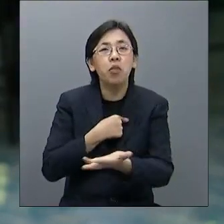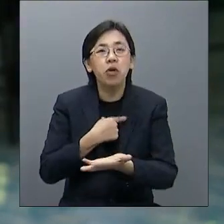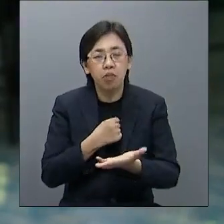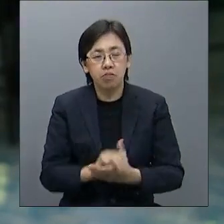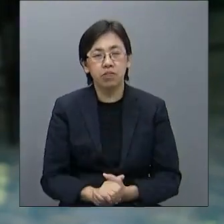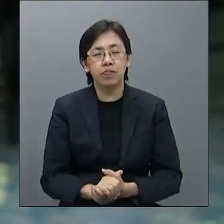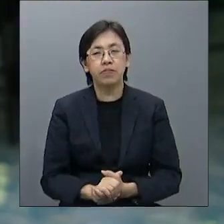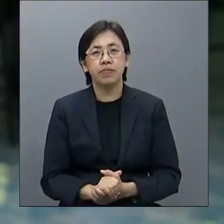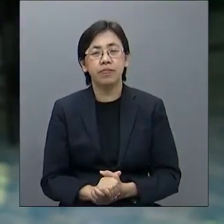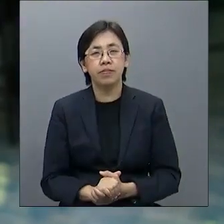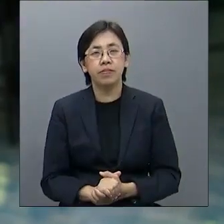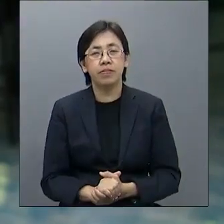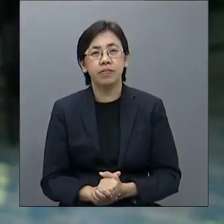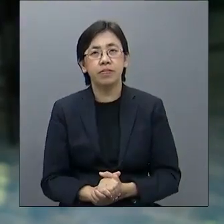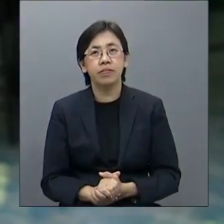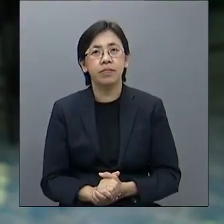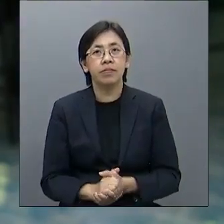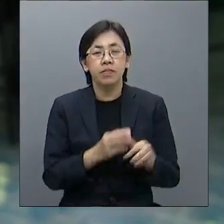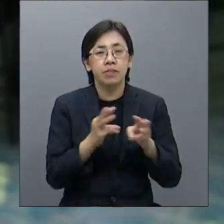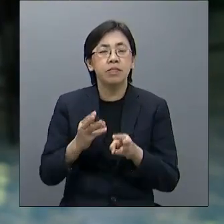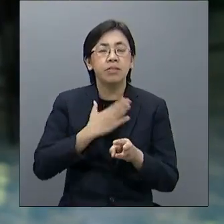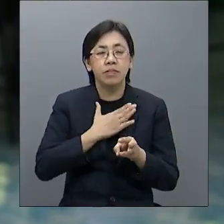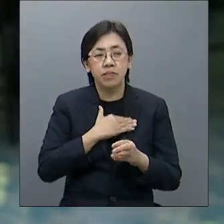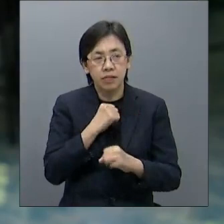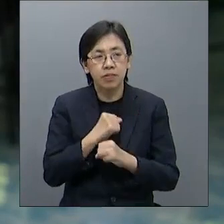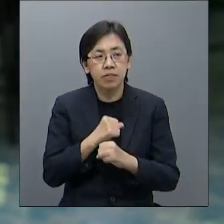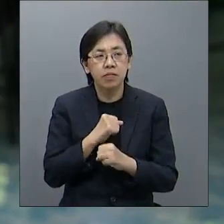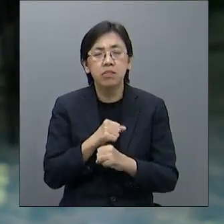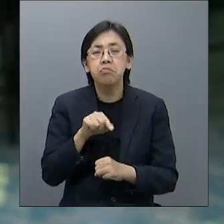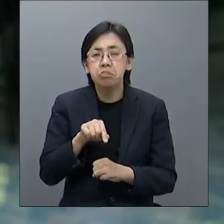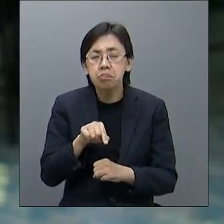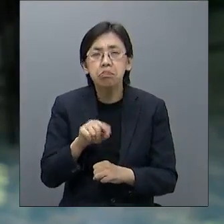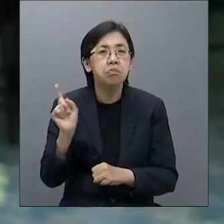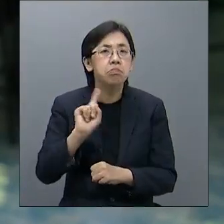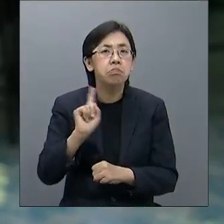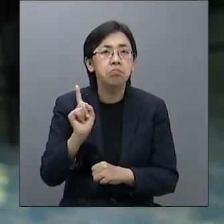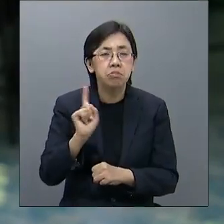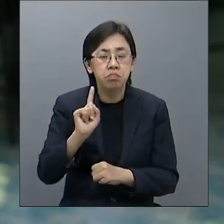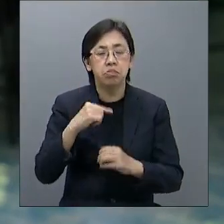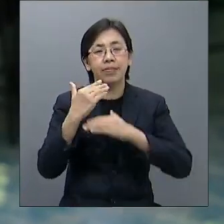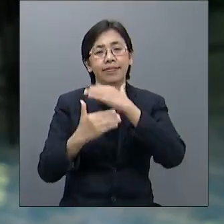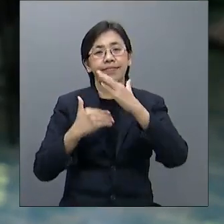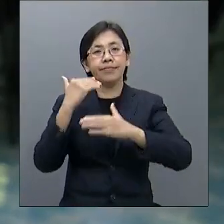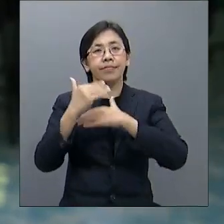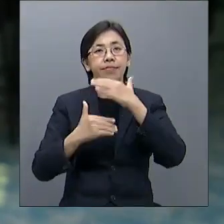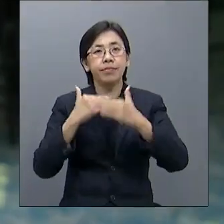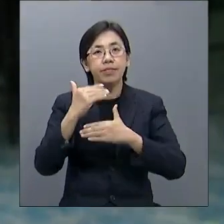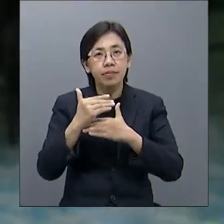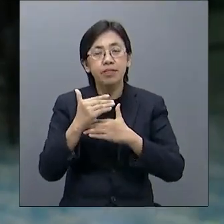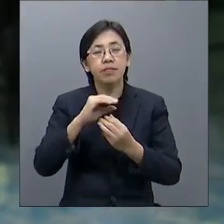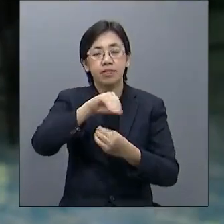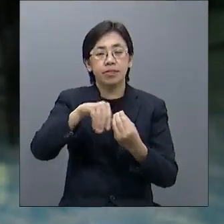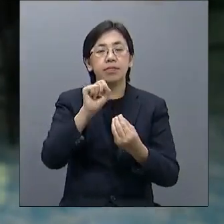ากนะครับซึ่งกระบวนการต่างๆที่เกิดขึ้นนะครับก็ล้วนแล้วแต่มาจากการพัฒนาเรื่องของเศรษฐกิจพ